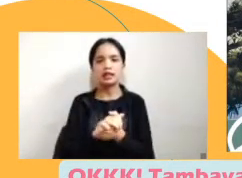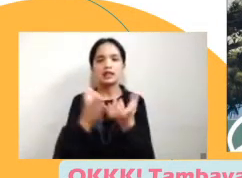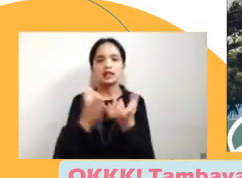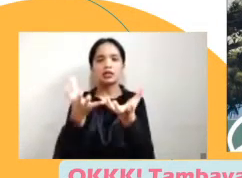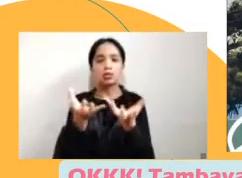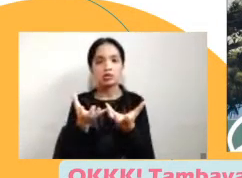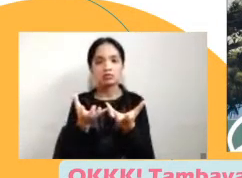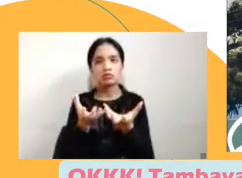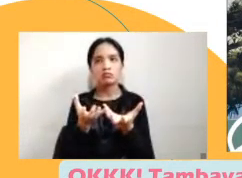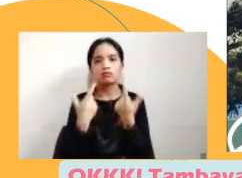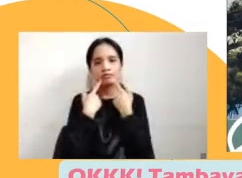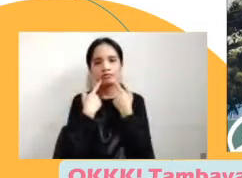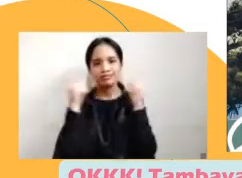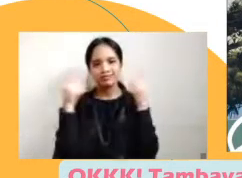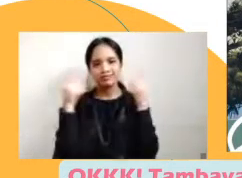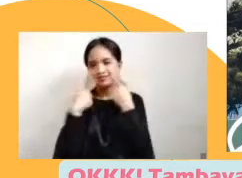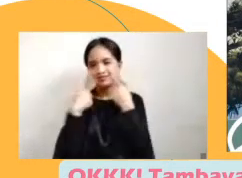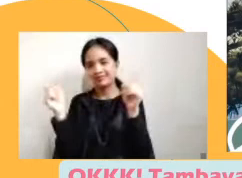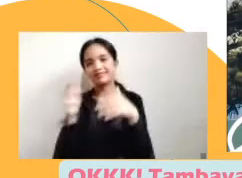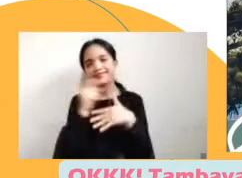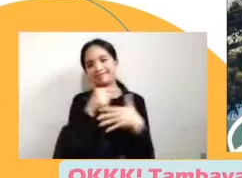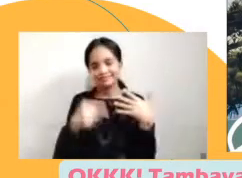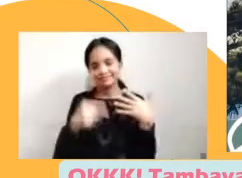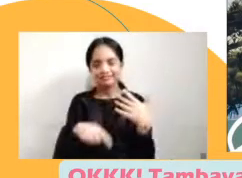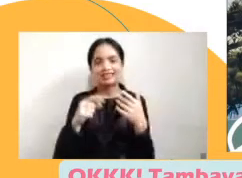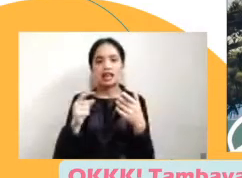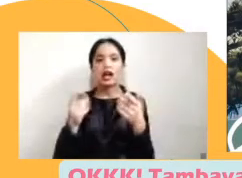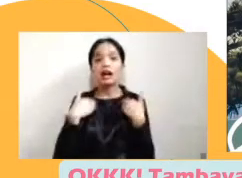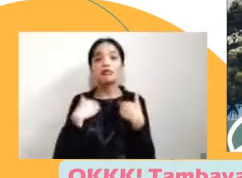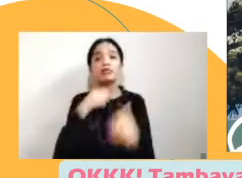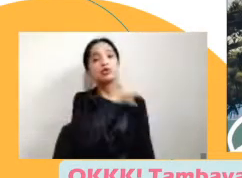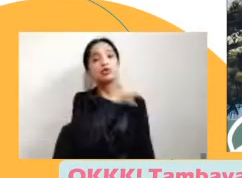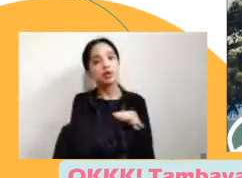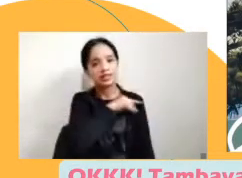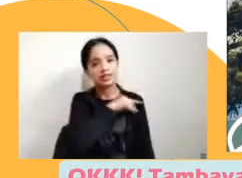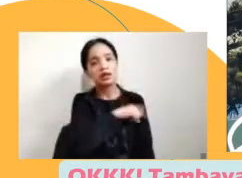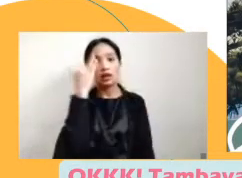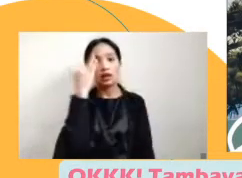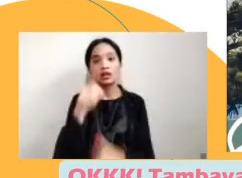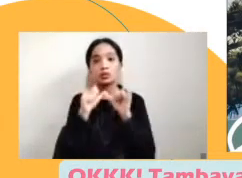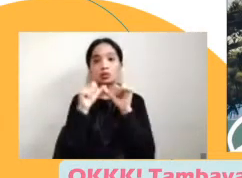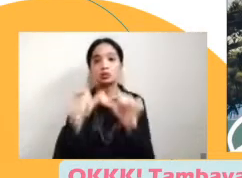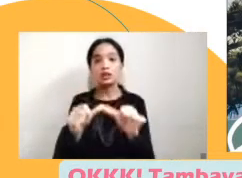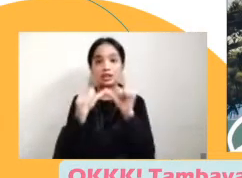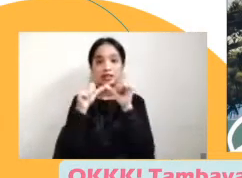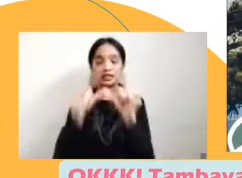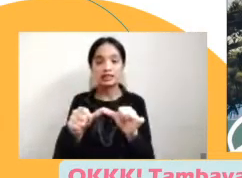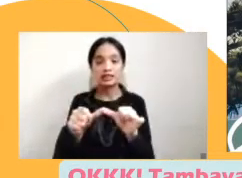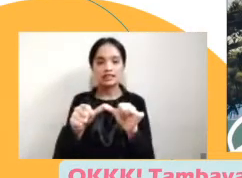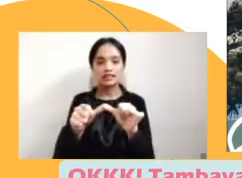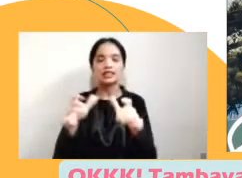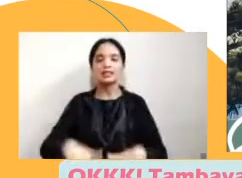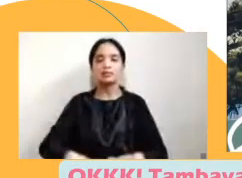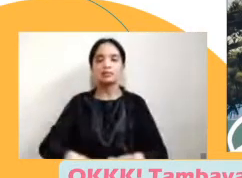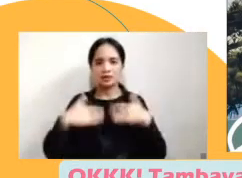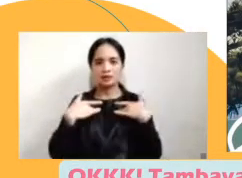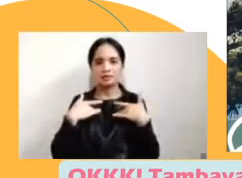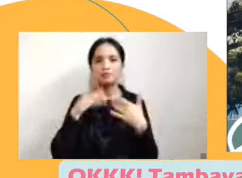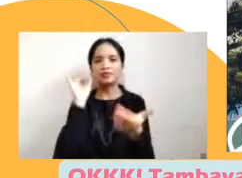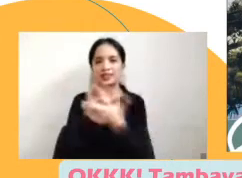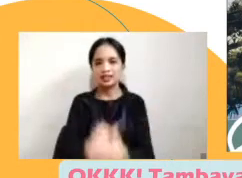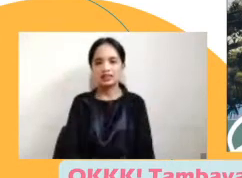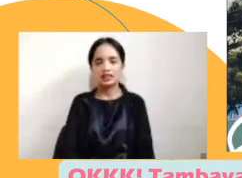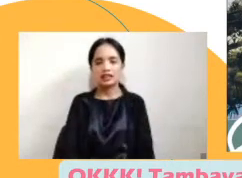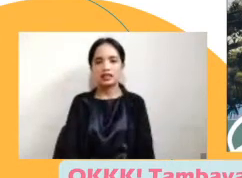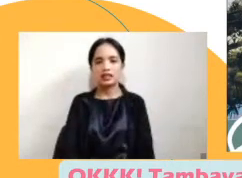no, ang mga ganitong katangian para sa pagpapatuloy natin sa buhay. Ayan. So, parang